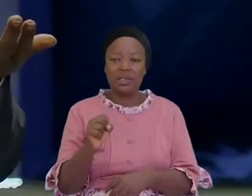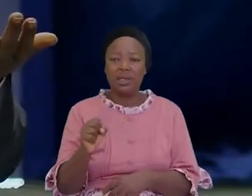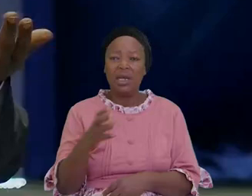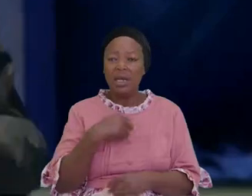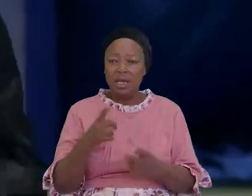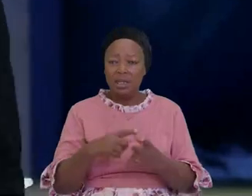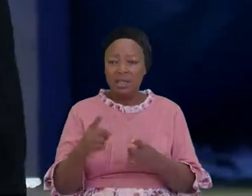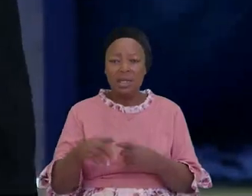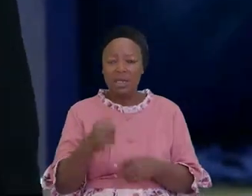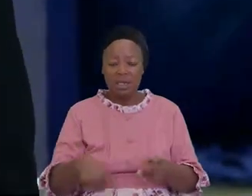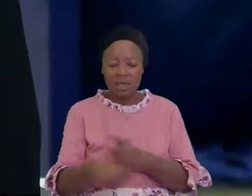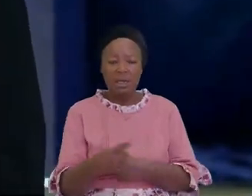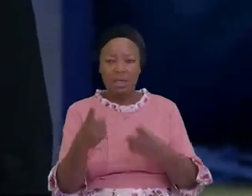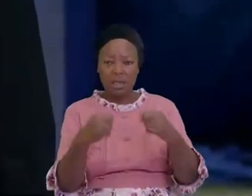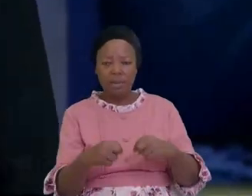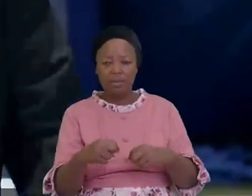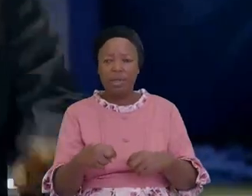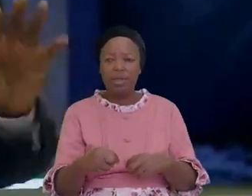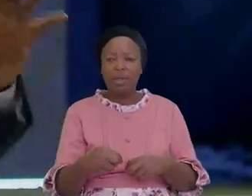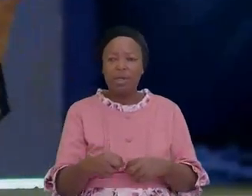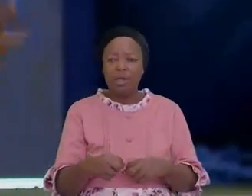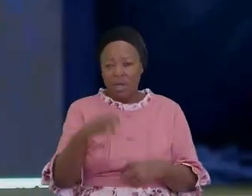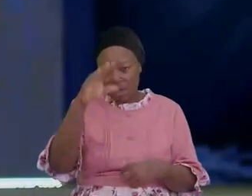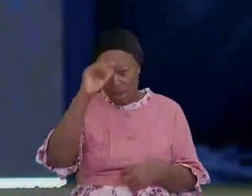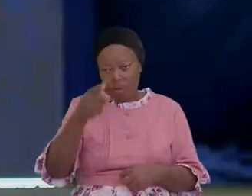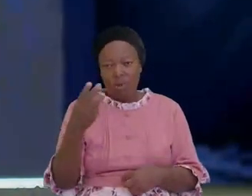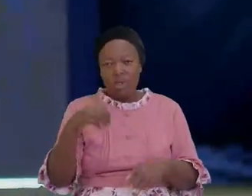Et le jour était arrivé. Nous étions à la croisade.